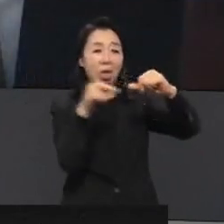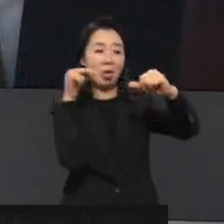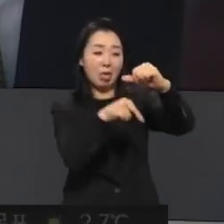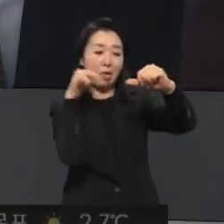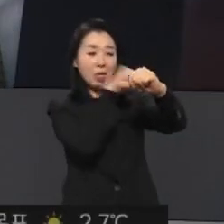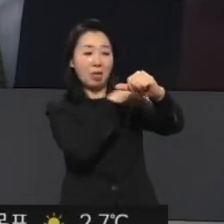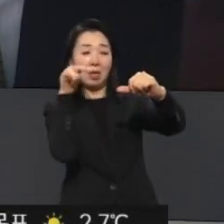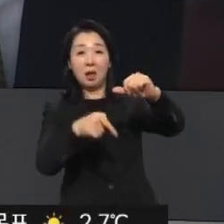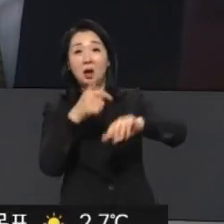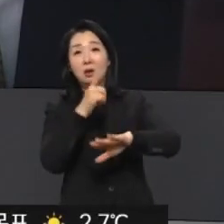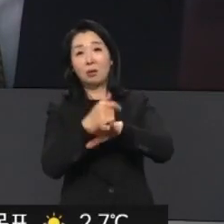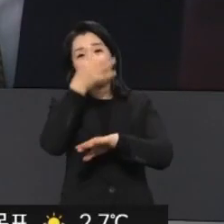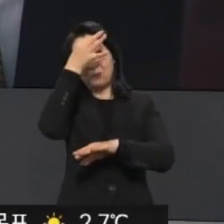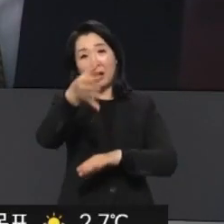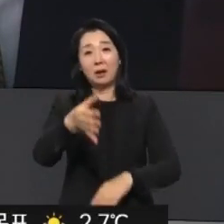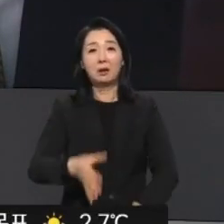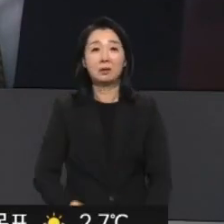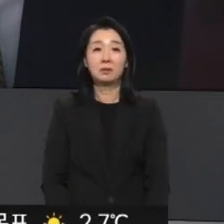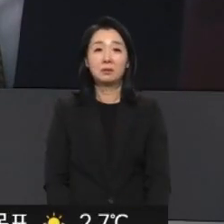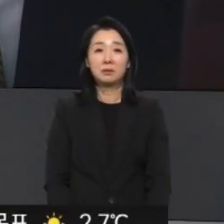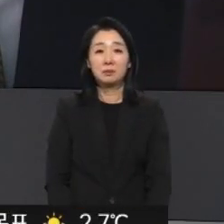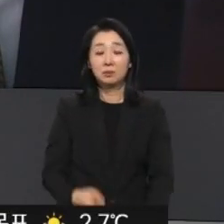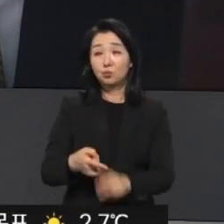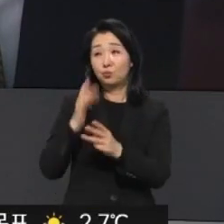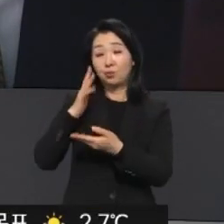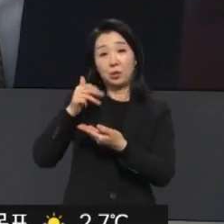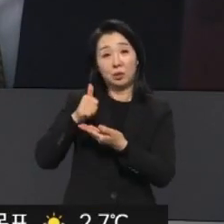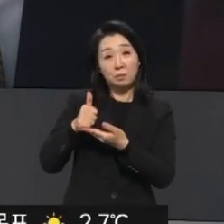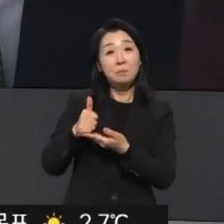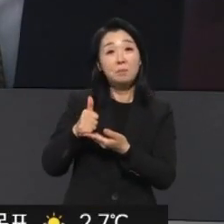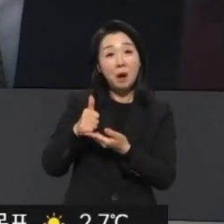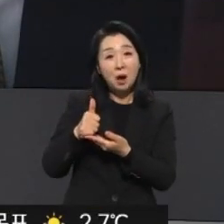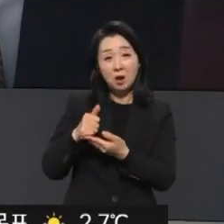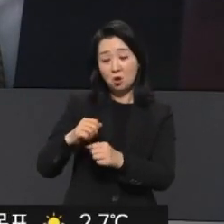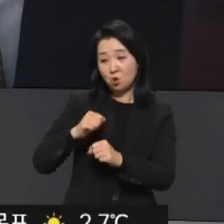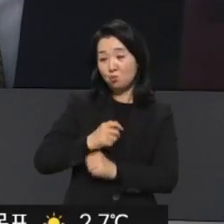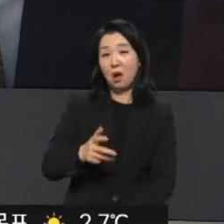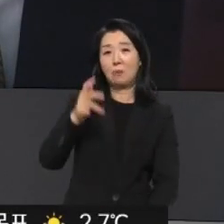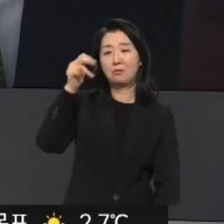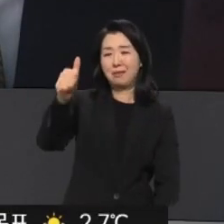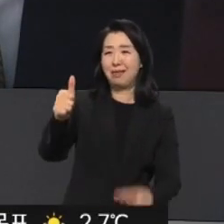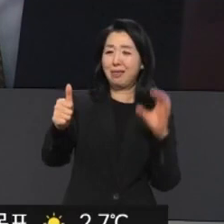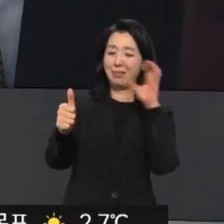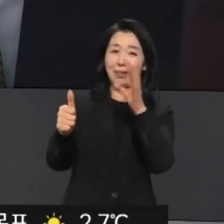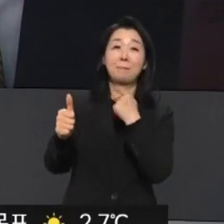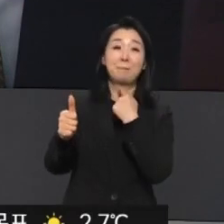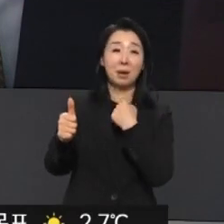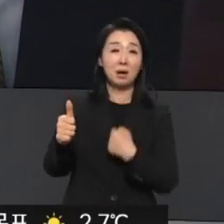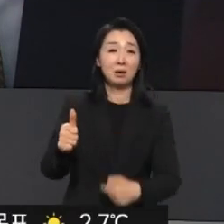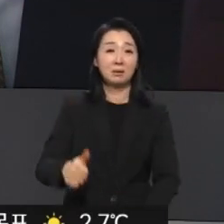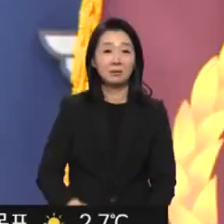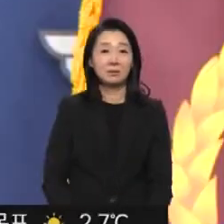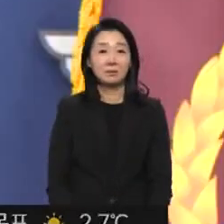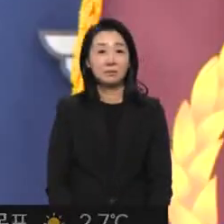대국민 사과까지 한 우리 군입니다. 앞서 윤 대통령이 이종석 국방부 장관을 질책했다고도 하는데요.